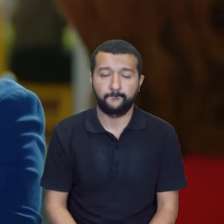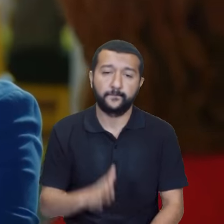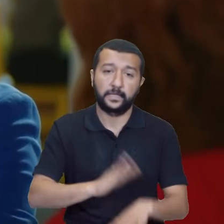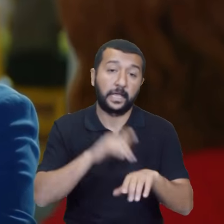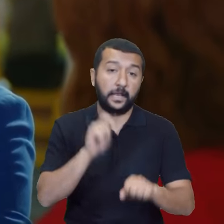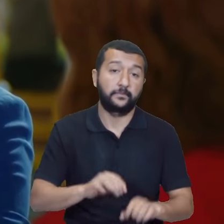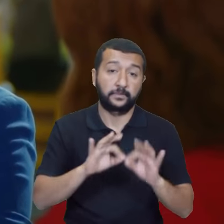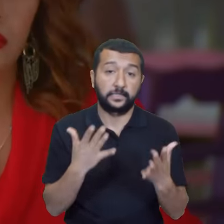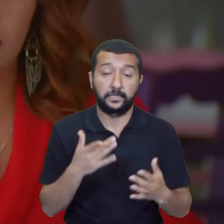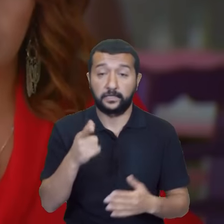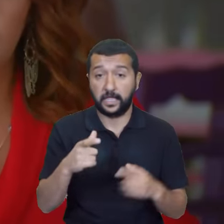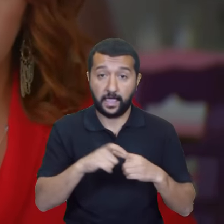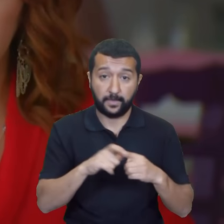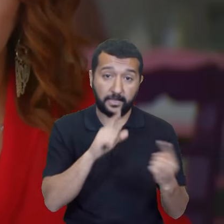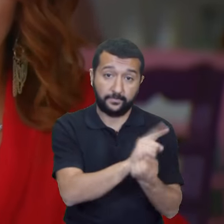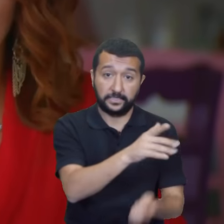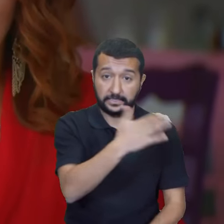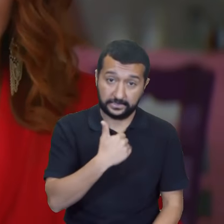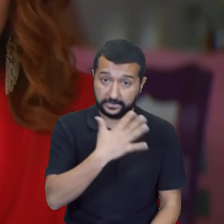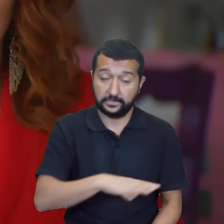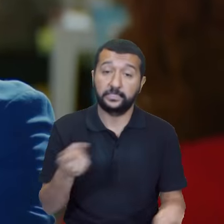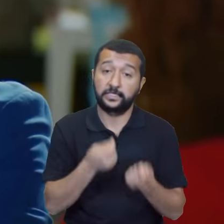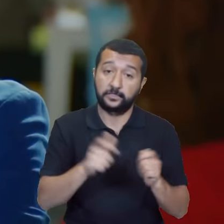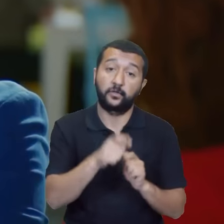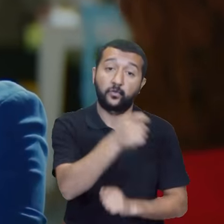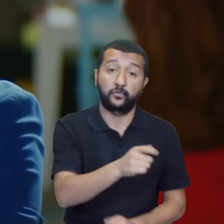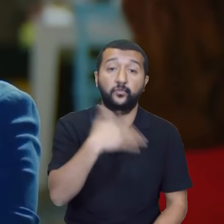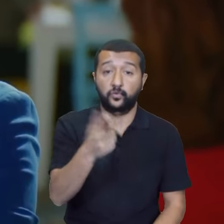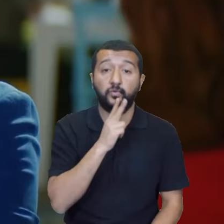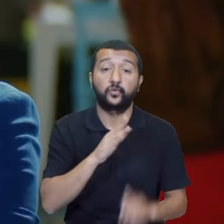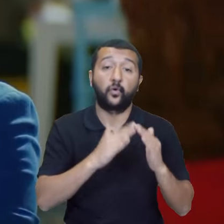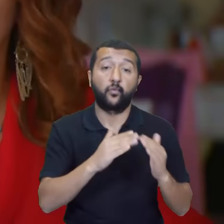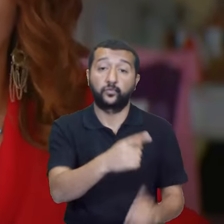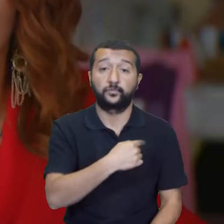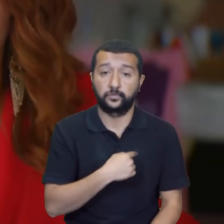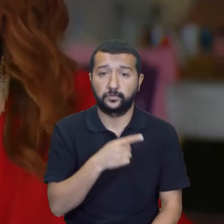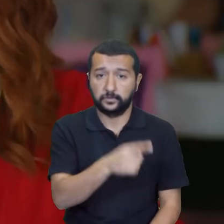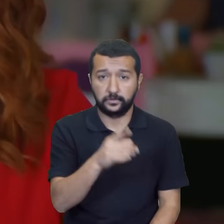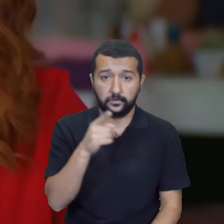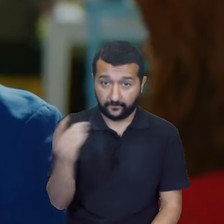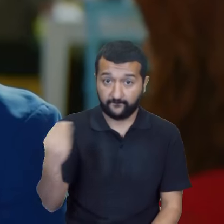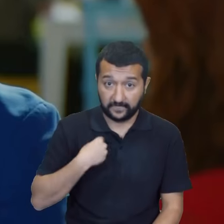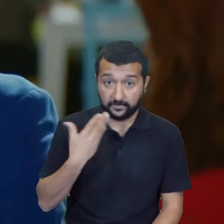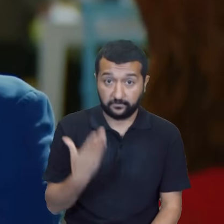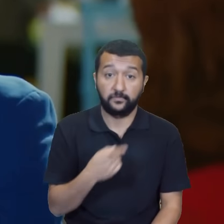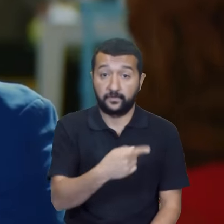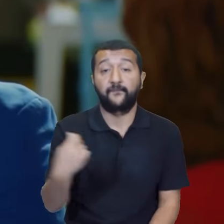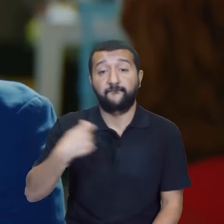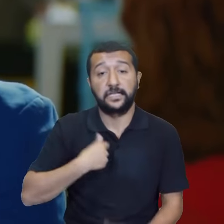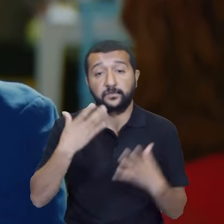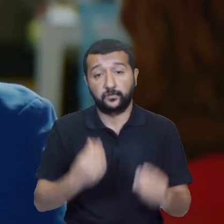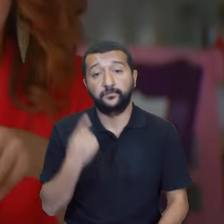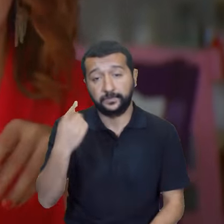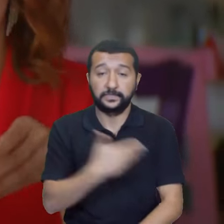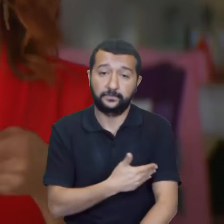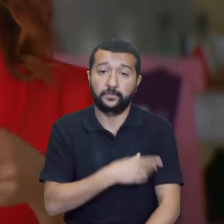Ne yapsak yani, Emel'den mi gidip istesek? Ben çalışarak öderim ona yani. Sonuçta kapı komşumuz. Verir mi acaba? Versin yani